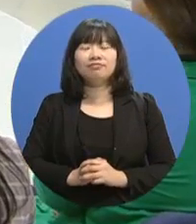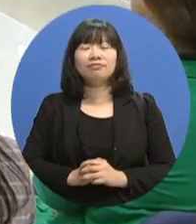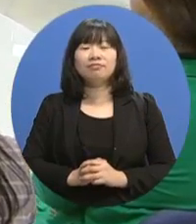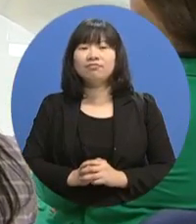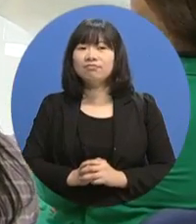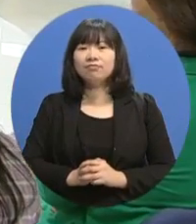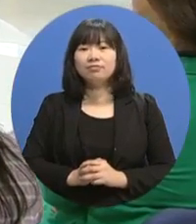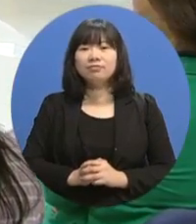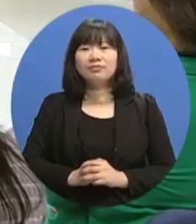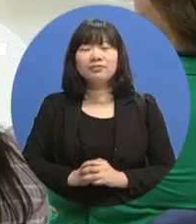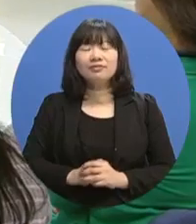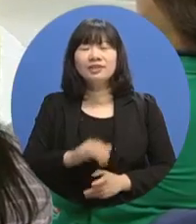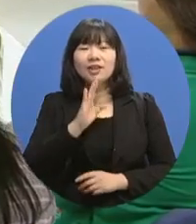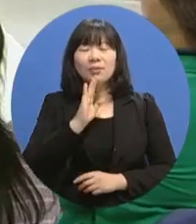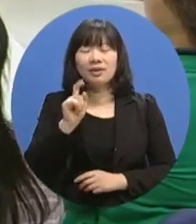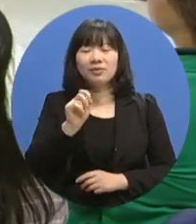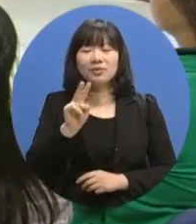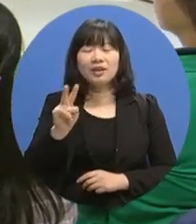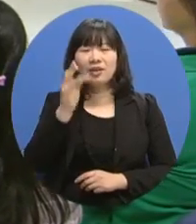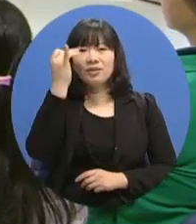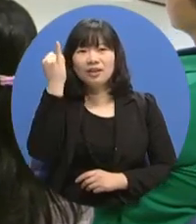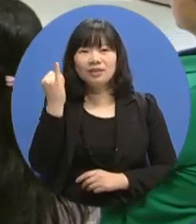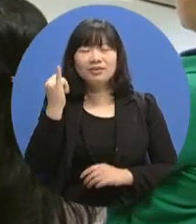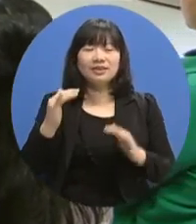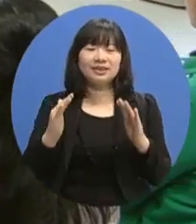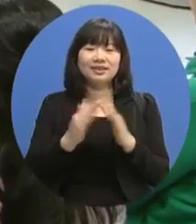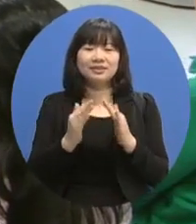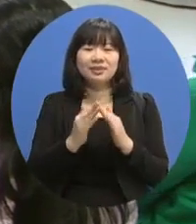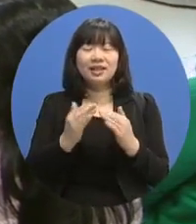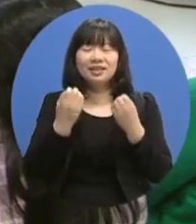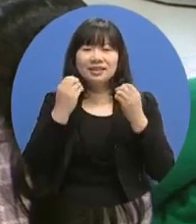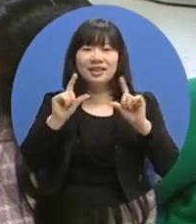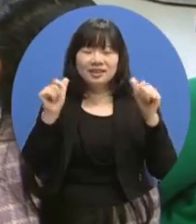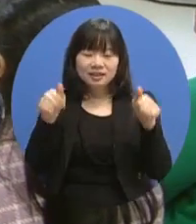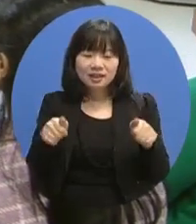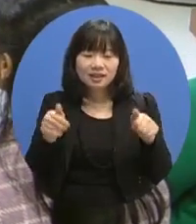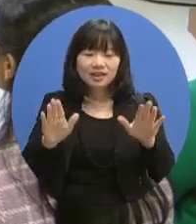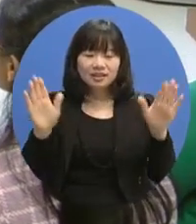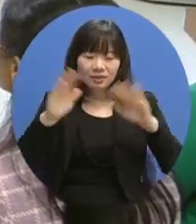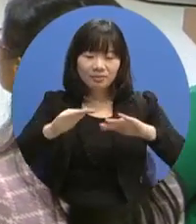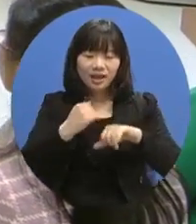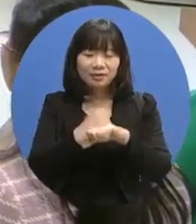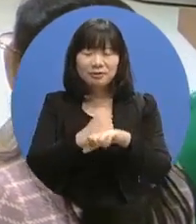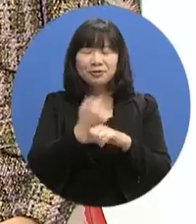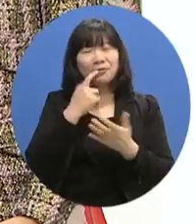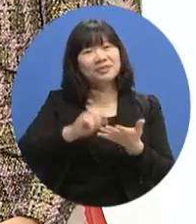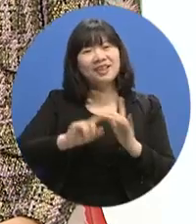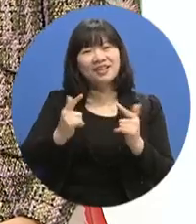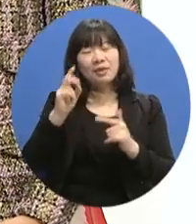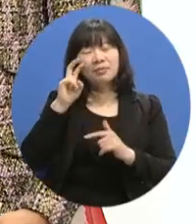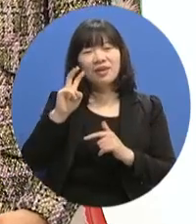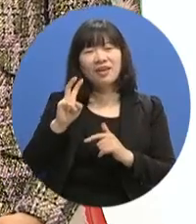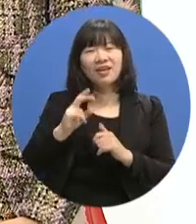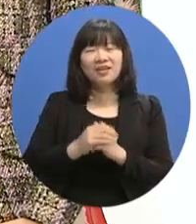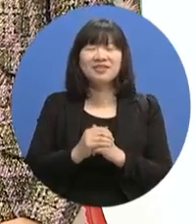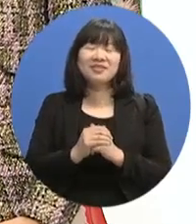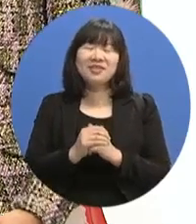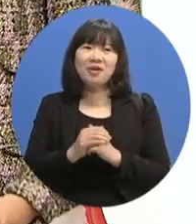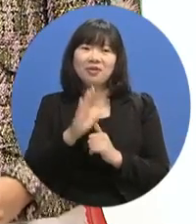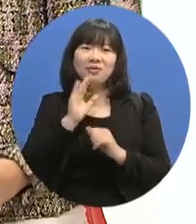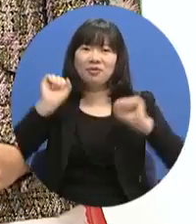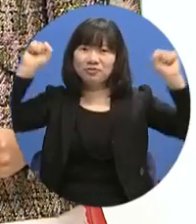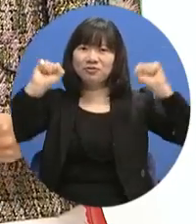네. 아유, 고야가 이제 외할머니 댁에 새해 인사 갔는데, 이 세배하는 것도 만만치 않았네요. 요구하는 줄 알았어요. 아주